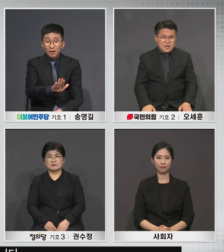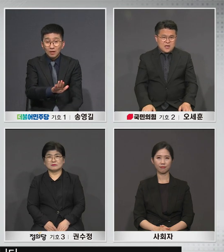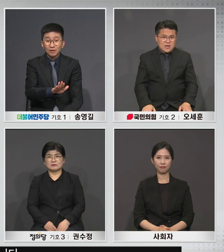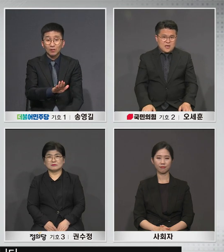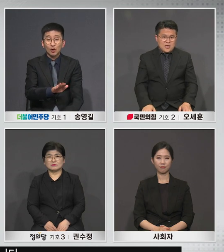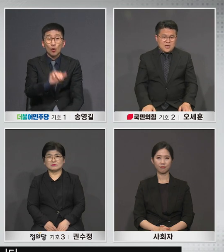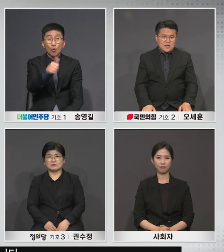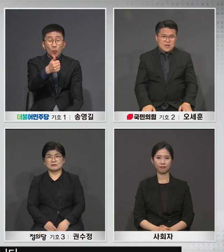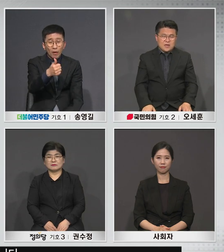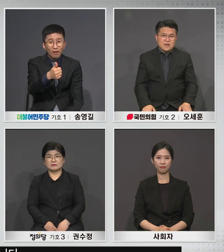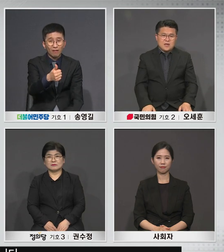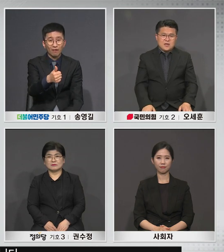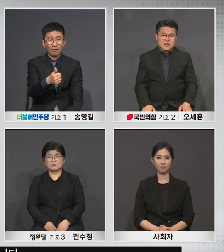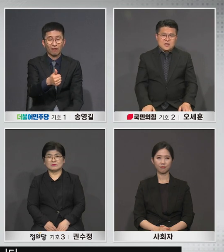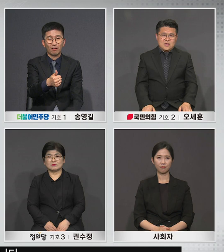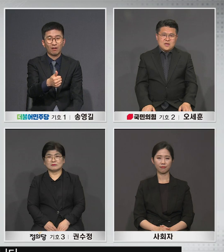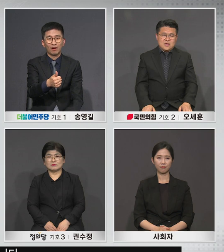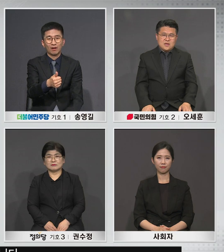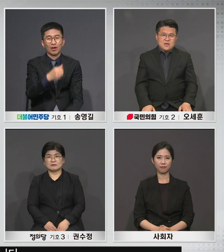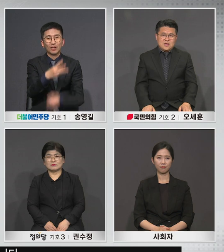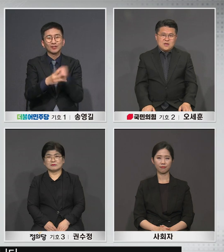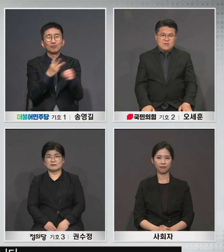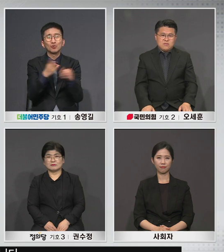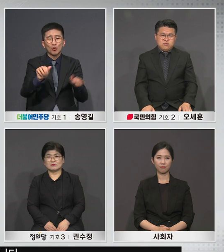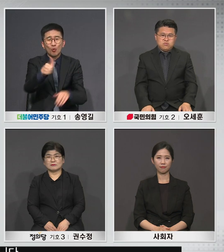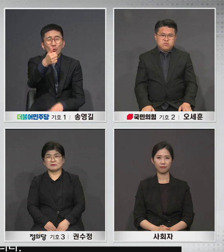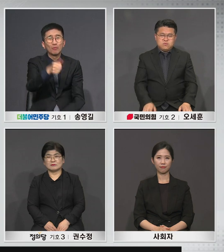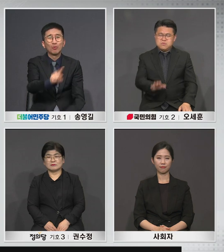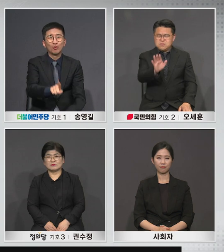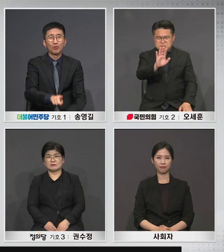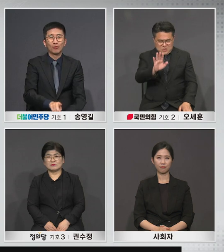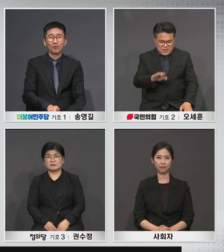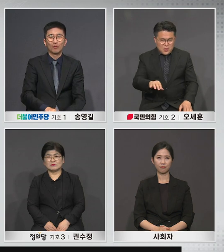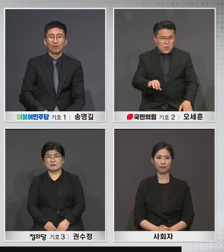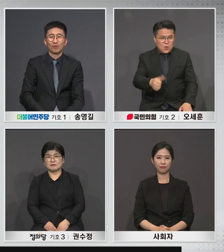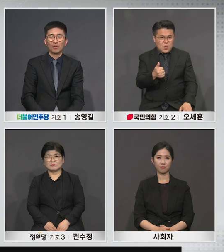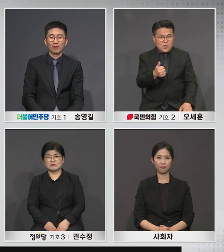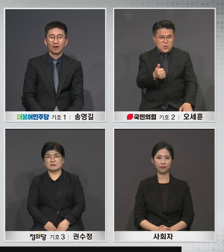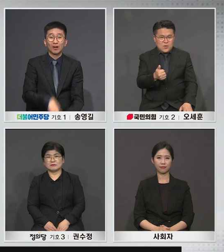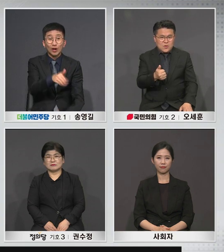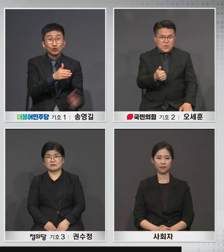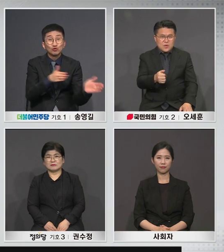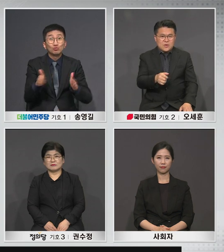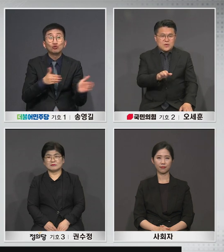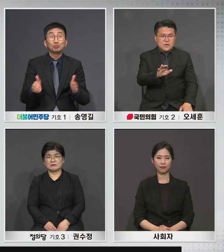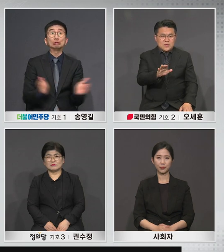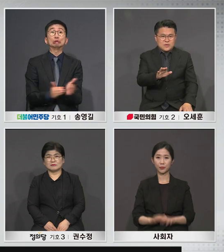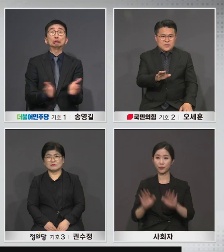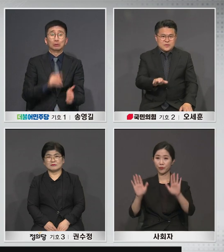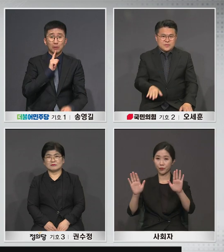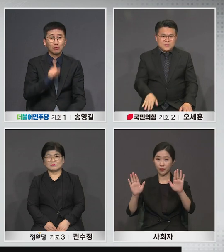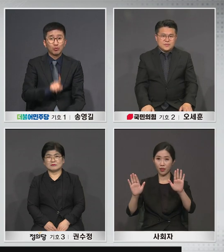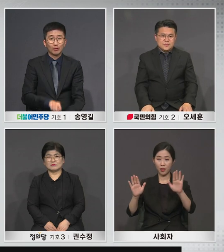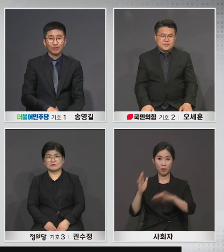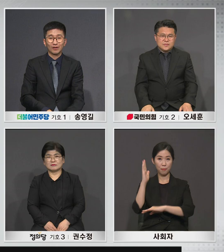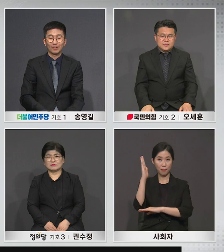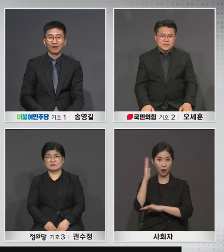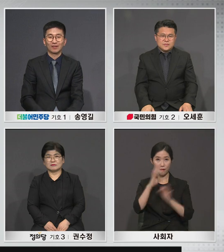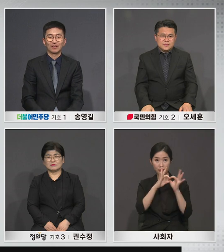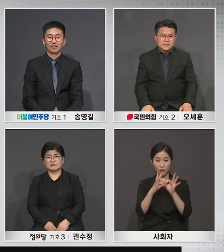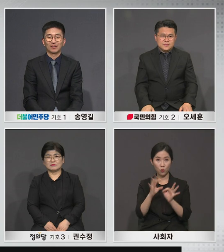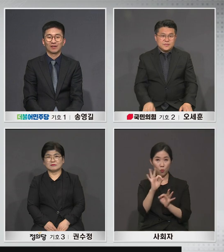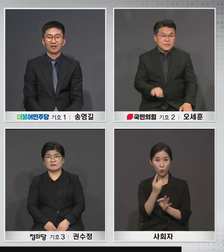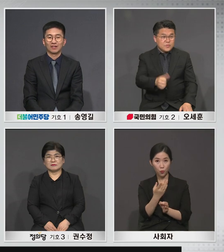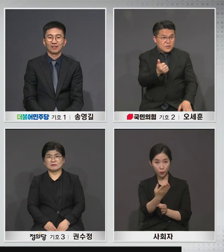500명 가지고 이게 3년 동안 뭔 실험을 해요. 500명 이상이 그게 준비된 시장이 3년 바로 마무리 하시겠습니까? 제가 설명드리겠습니다.